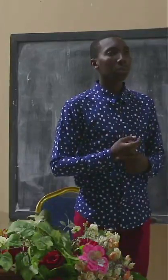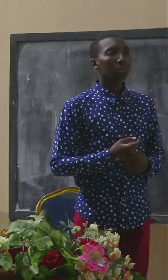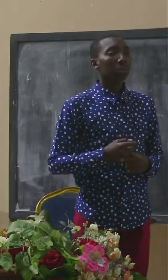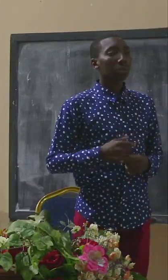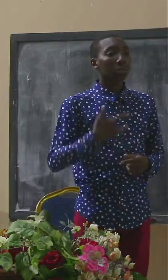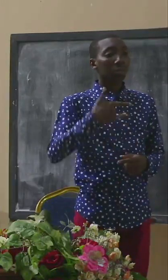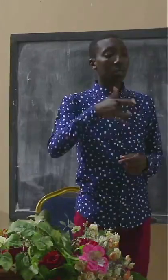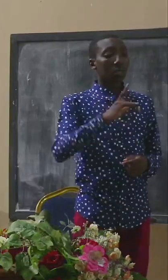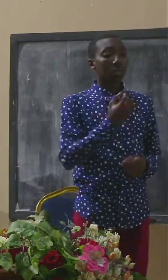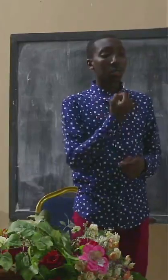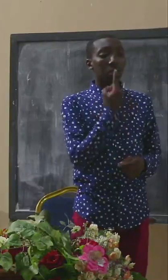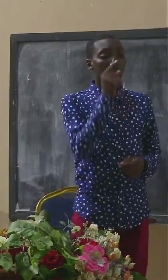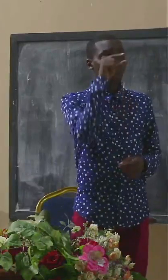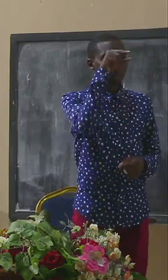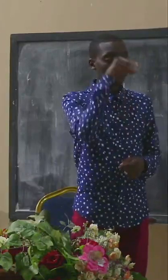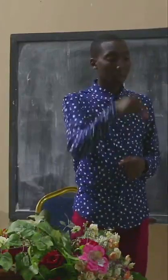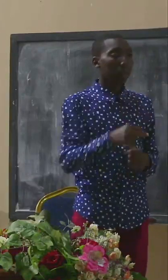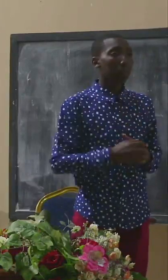Il dit.